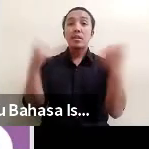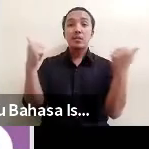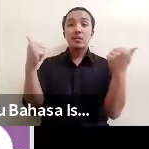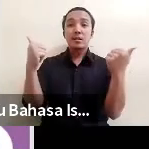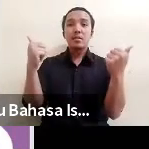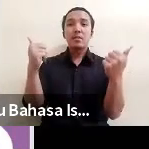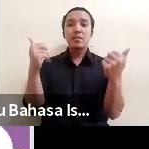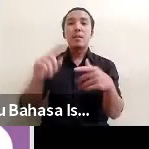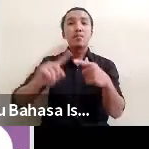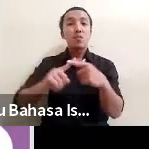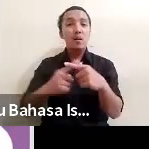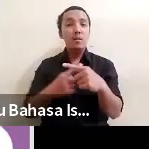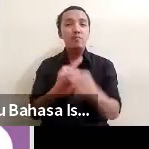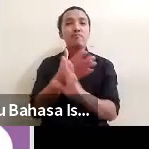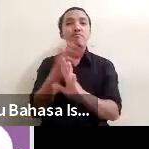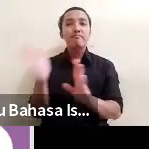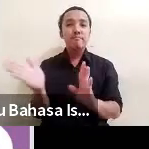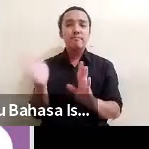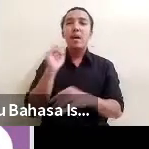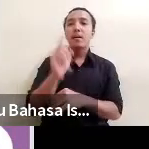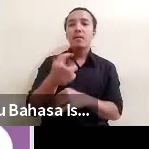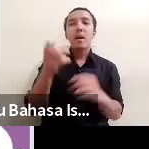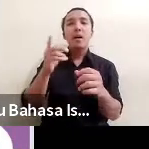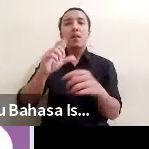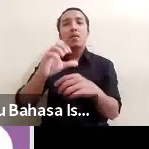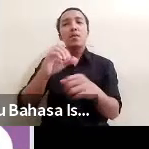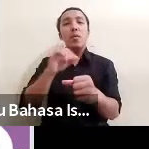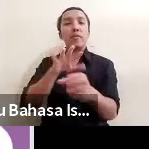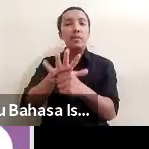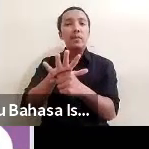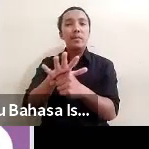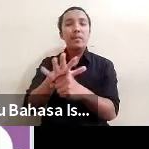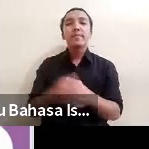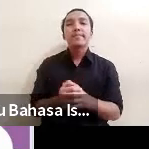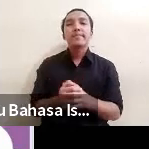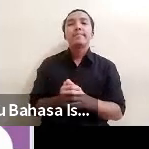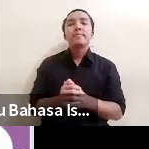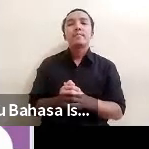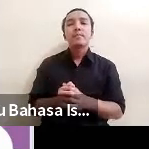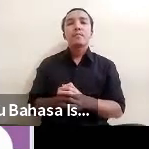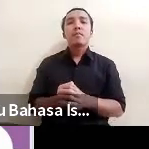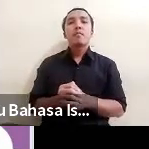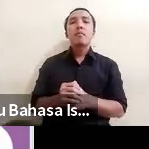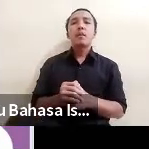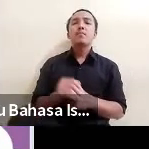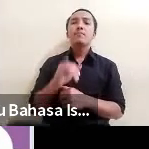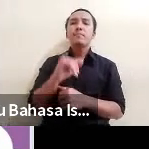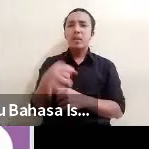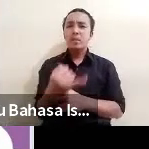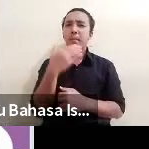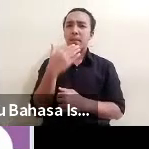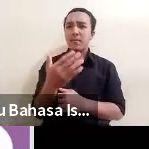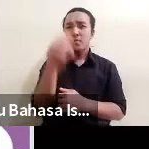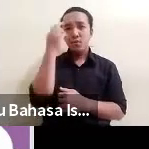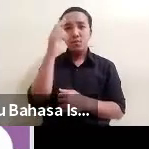Pak, jadi ya kami beri selamat ke PPDIS karena berhasil melaksanakan